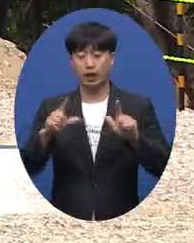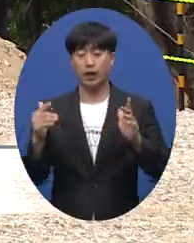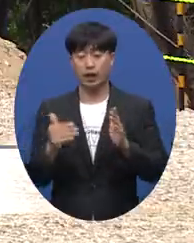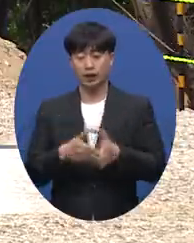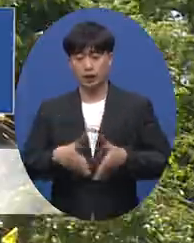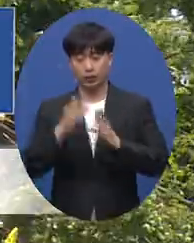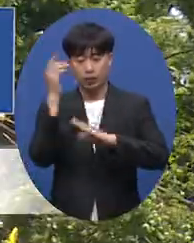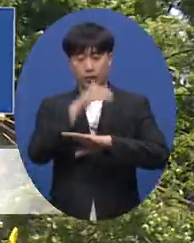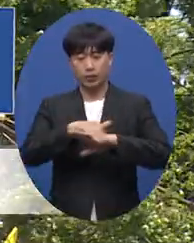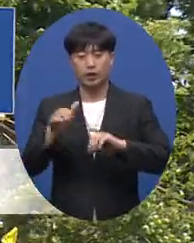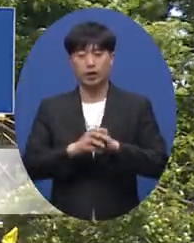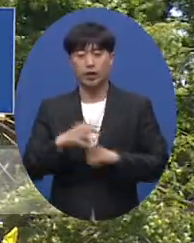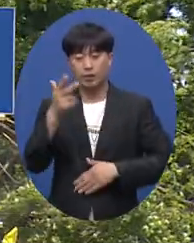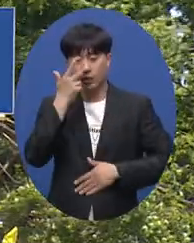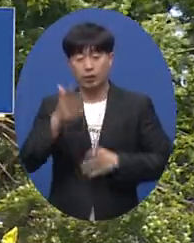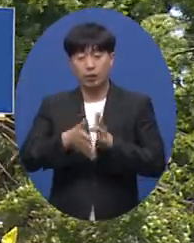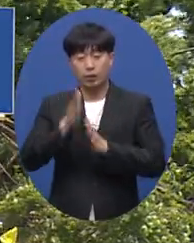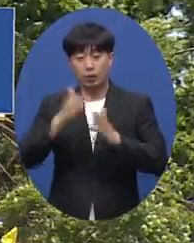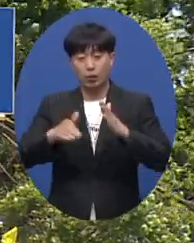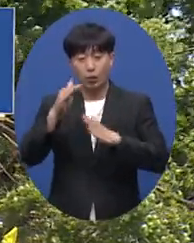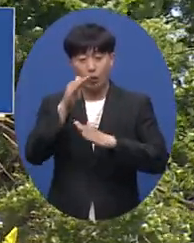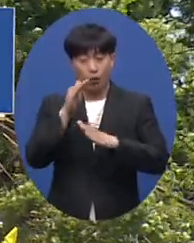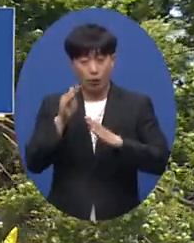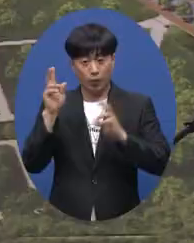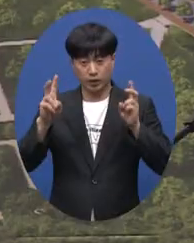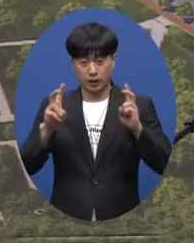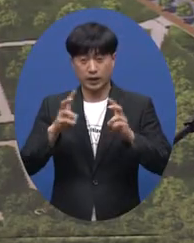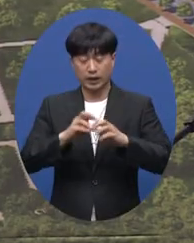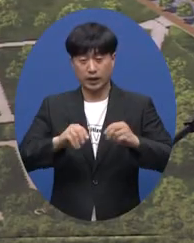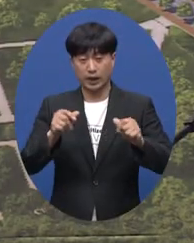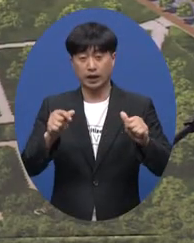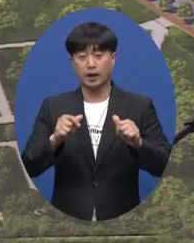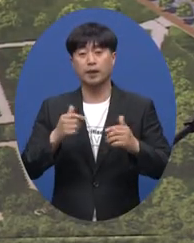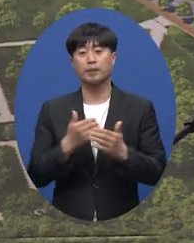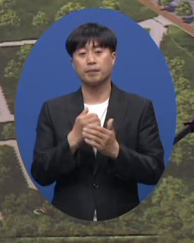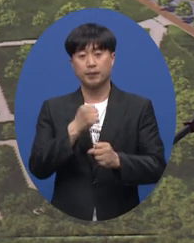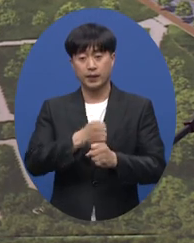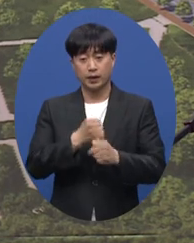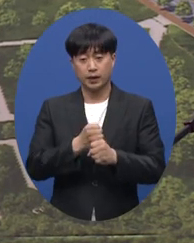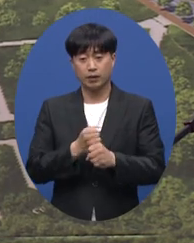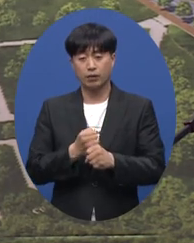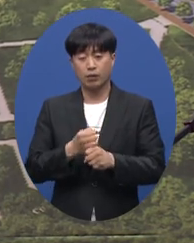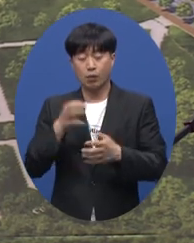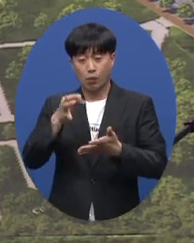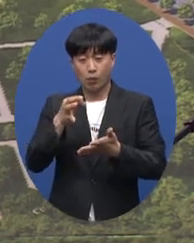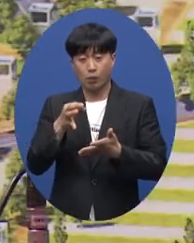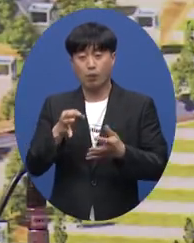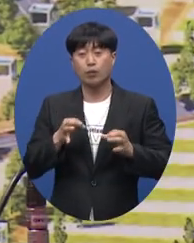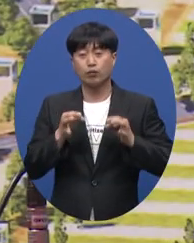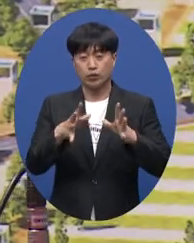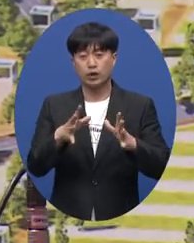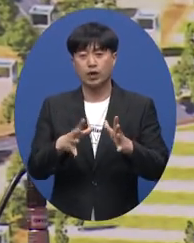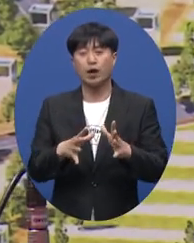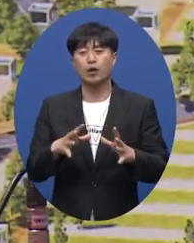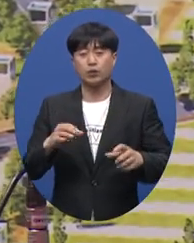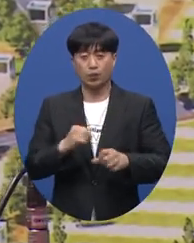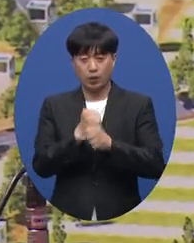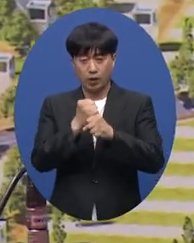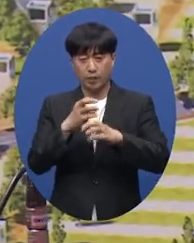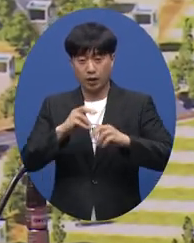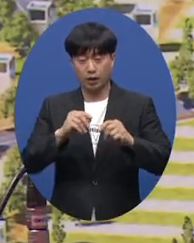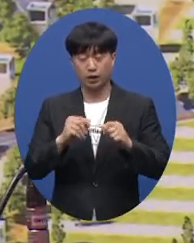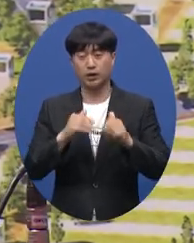계획. 평택도시공사의 산업시설 용지 개발과 브레인시티 프로젝트 금융투자의 복합 용지, 지원시설 용지 개발